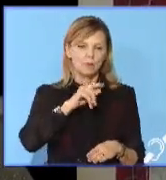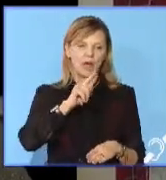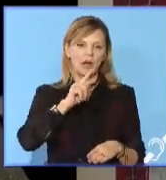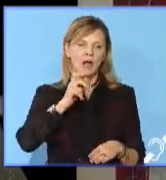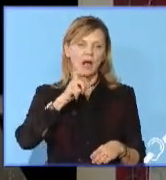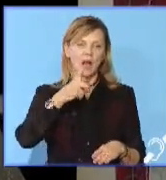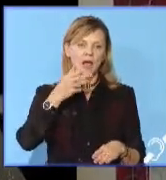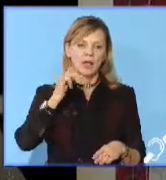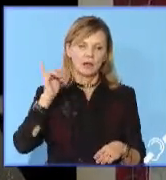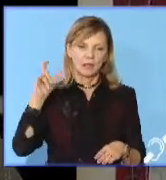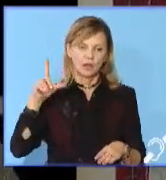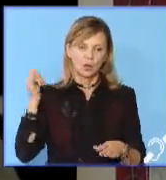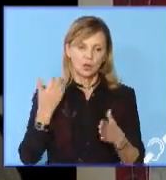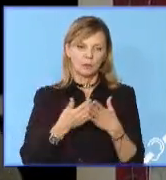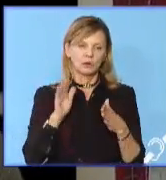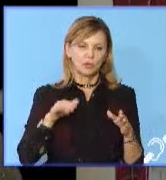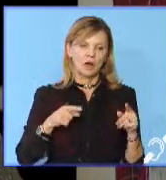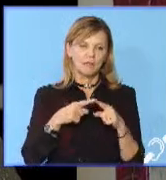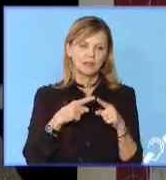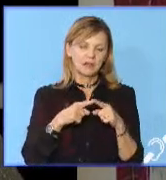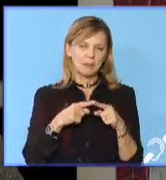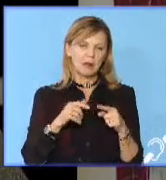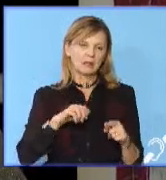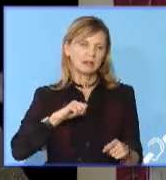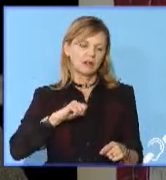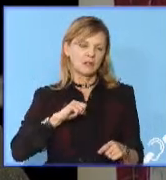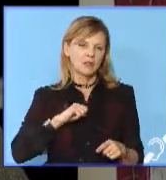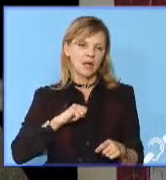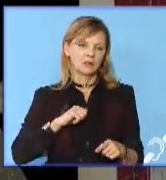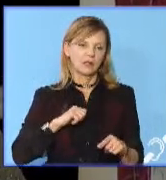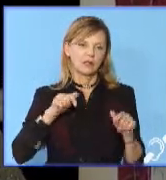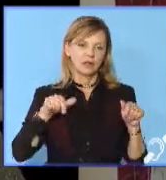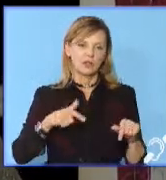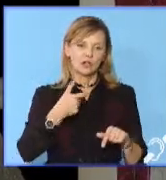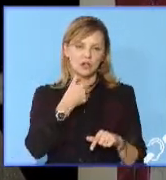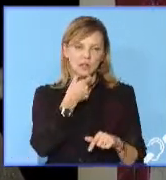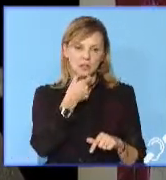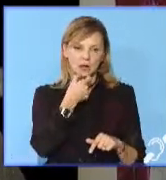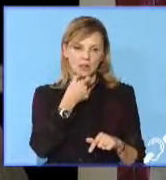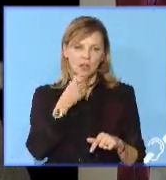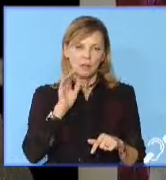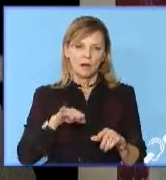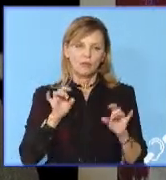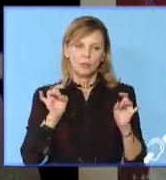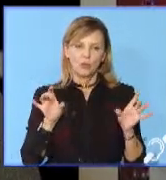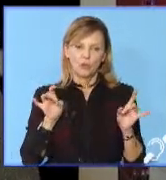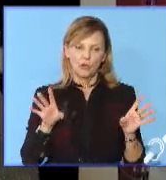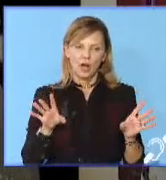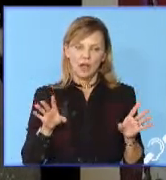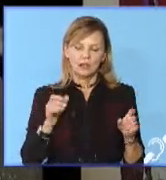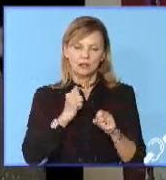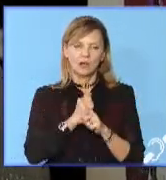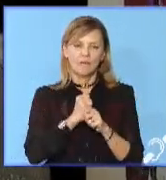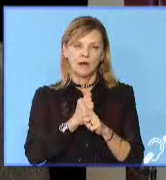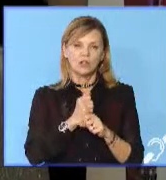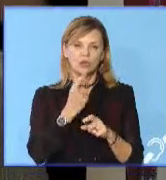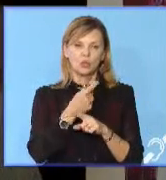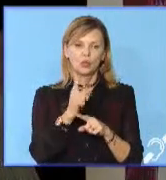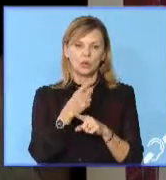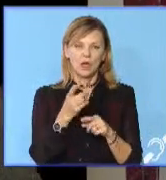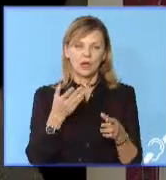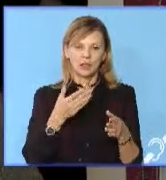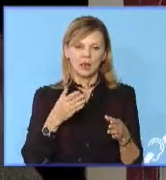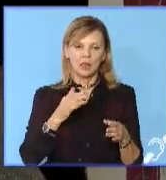că avem teme care mai interesante, anul acesta m-a avut provocarea de a realiza o lucrare în